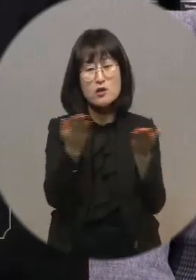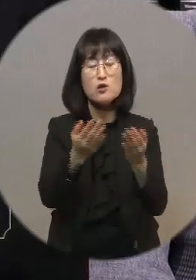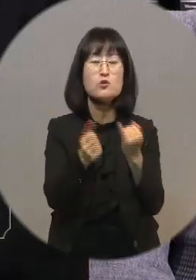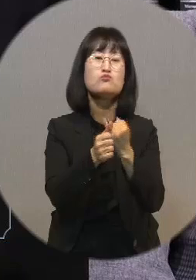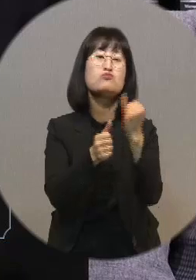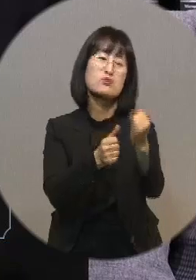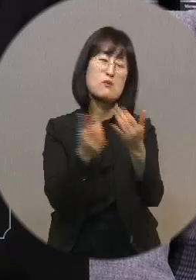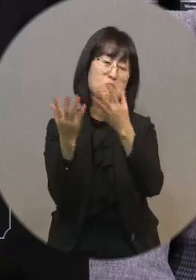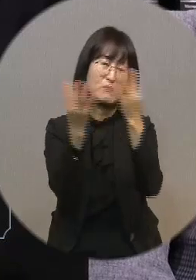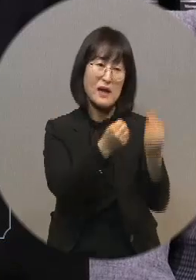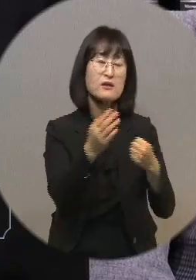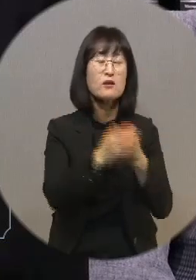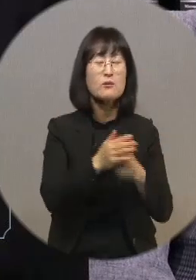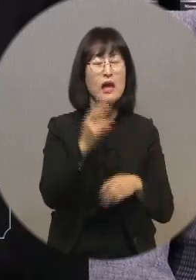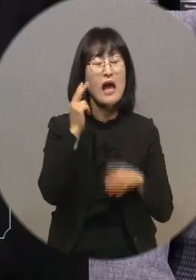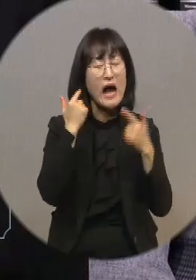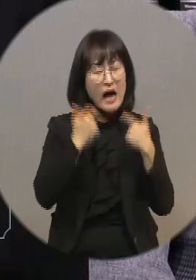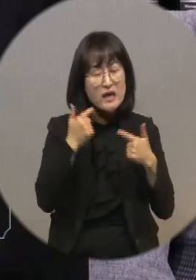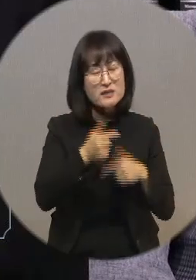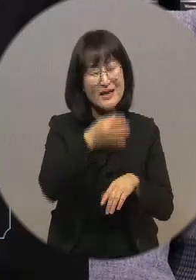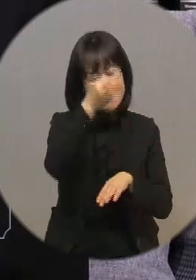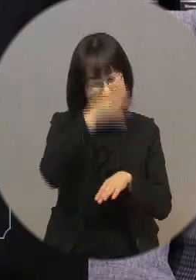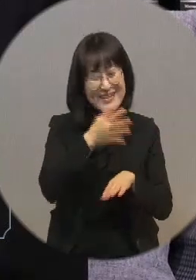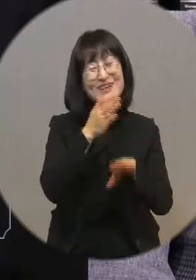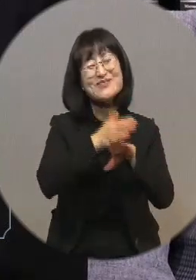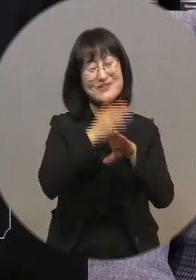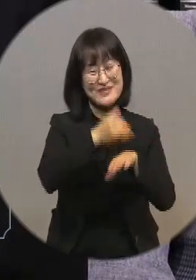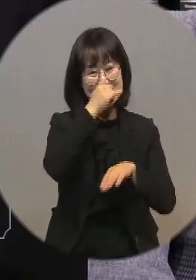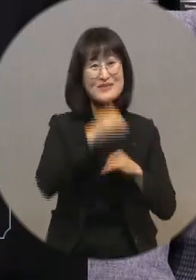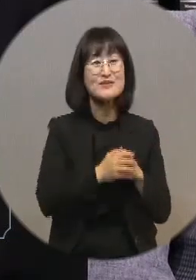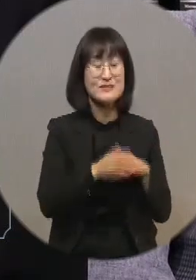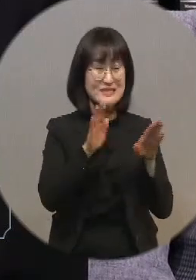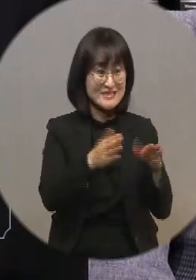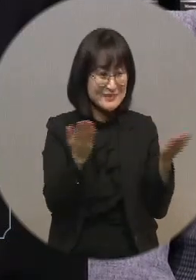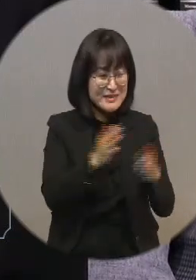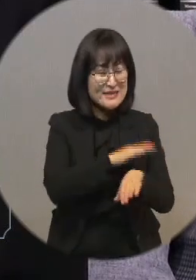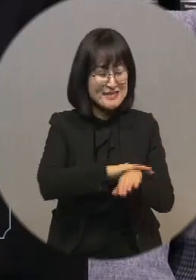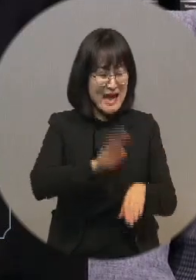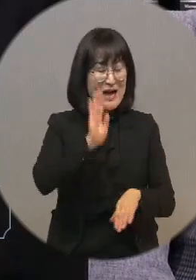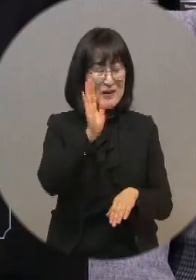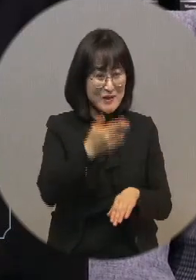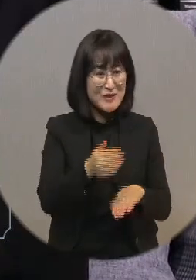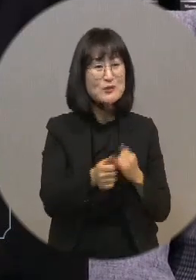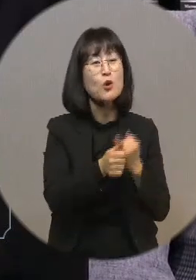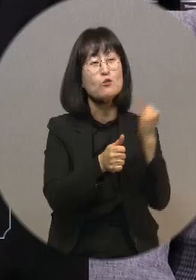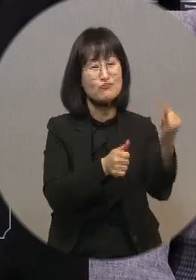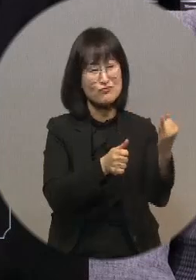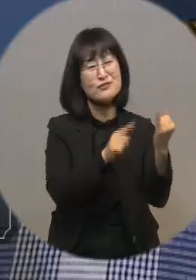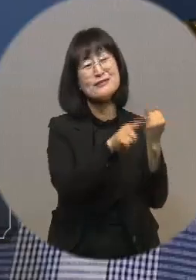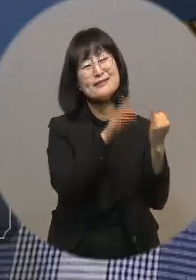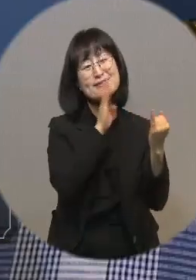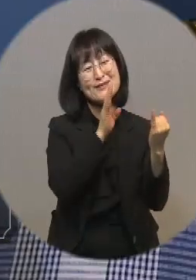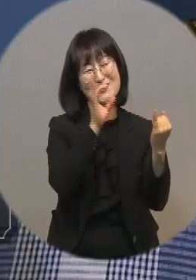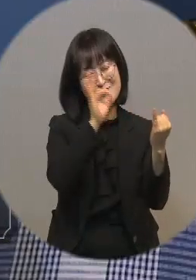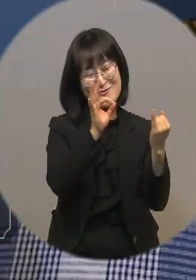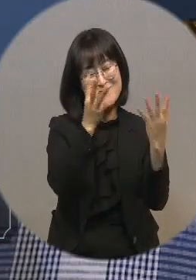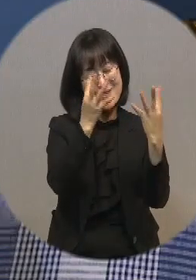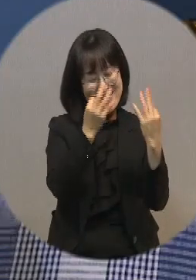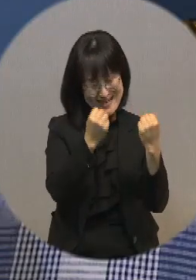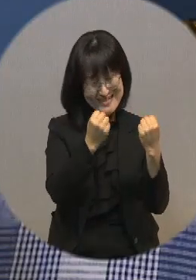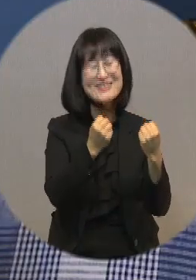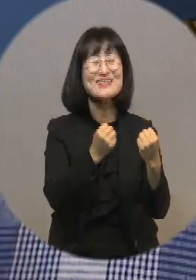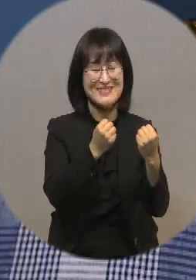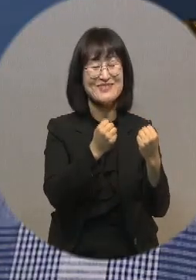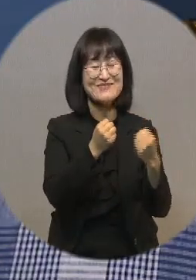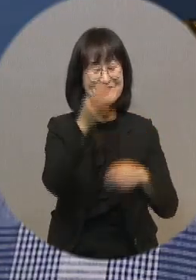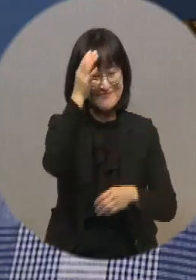그렇기 때문에 예, 저희 하는 일이 잘 돼서 예, 와이프에게 적지 않은 보상이 되었으면 좋겠다는 생각이 들어요.